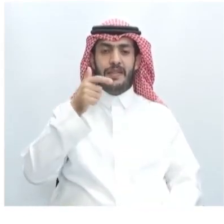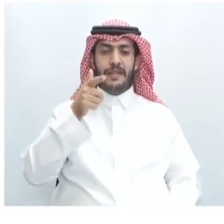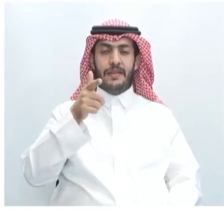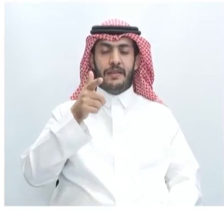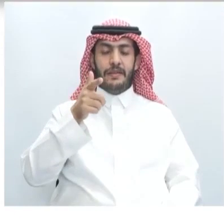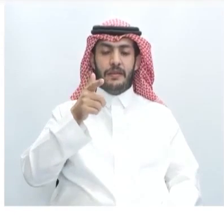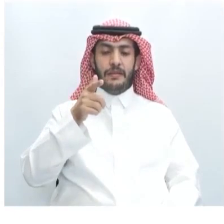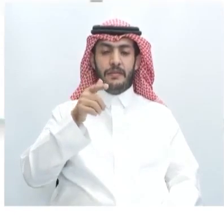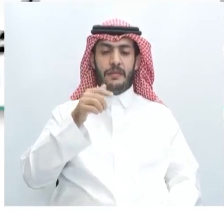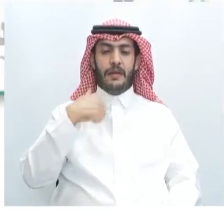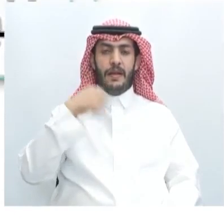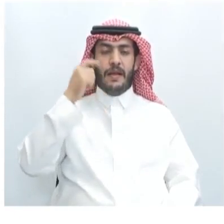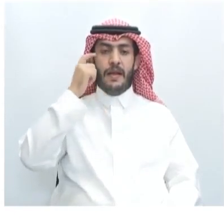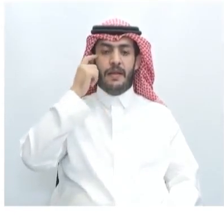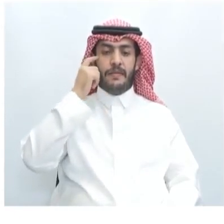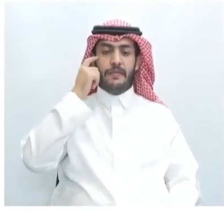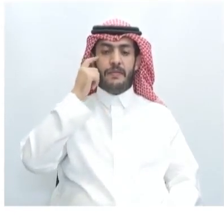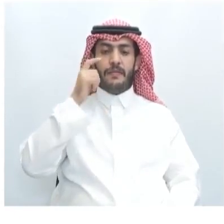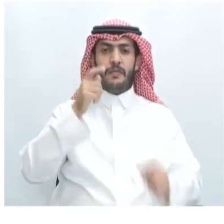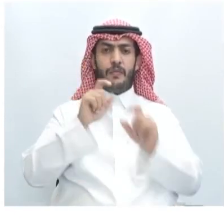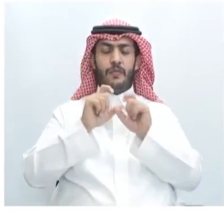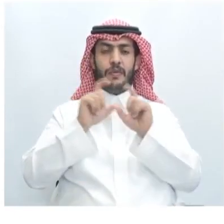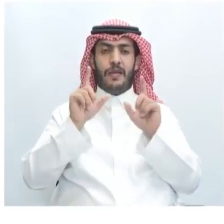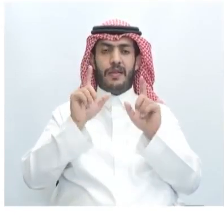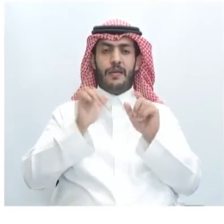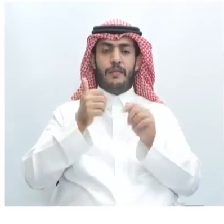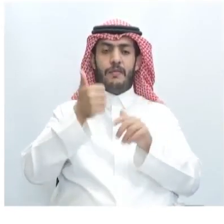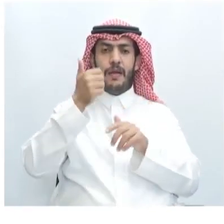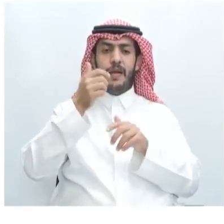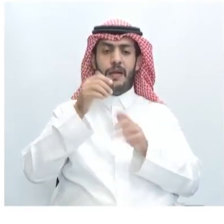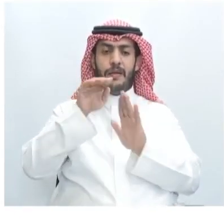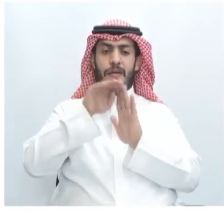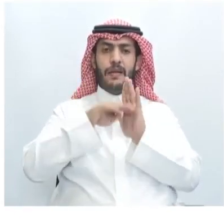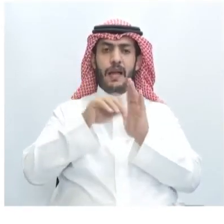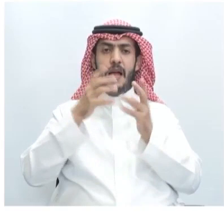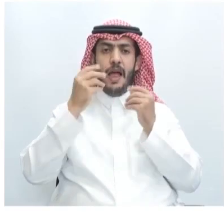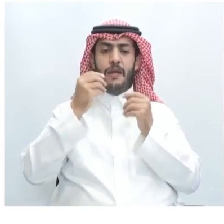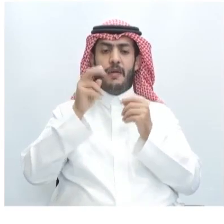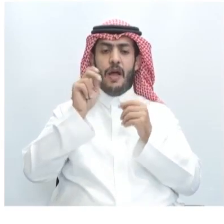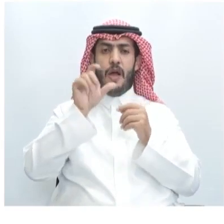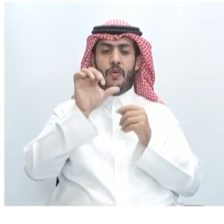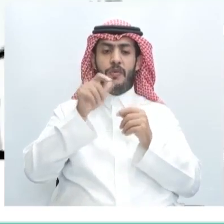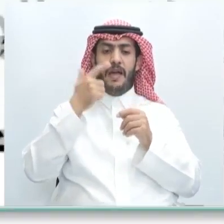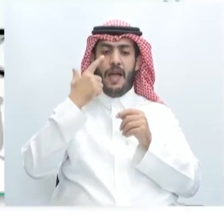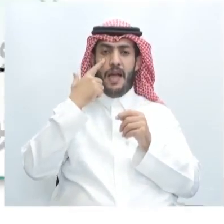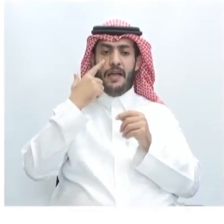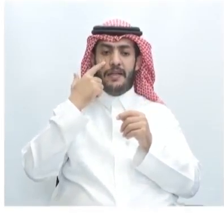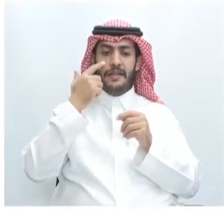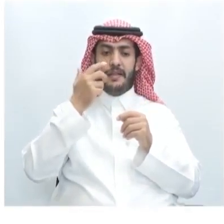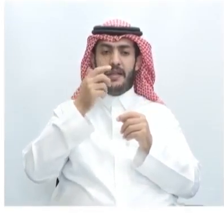ان تكون قادرا على ان تبين مصادر علم القانون في عهد الرسول صلى الله عليه وسلم